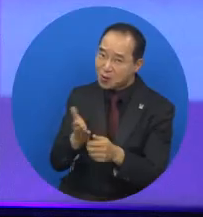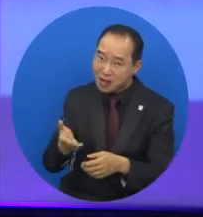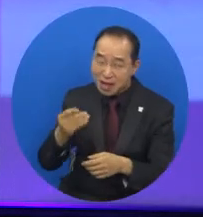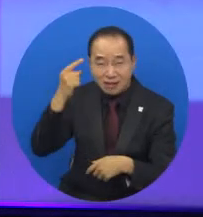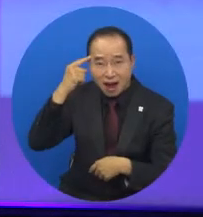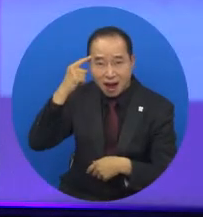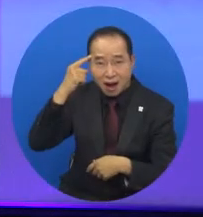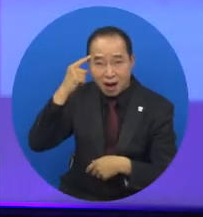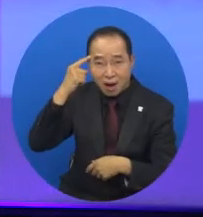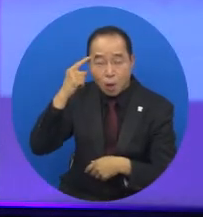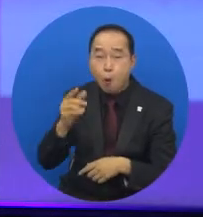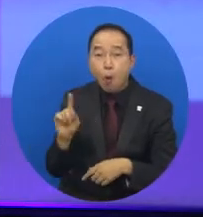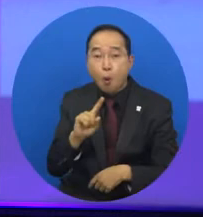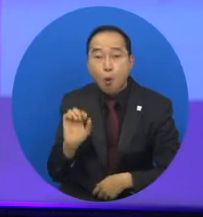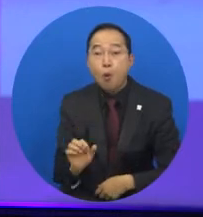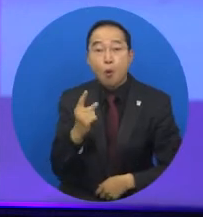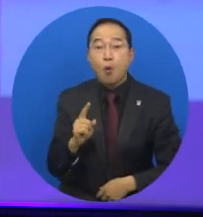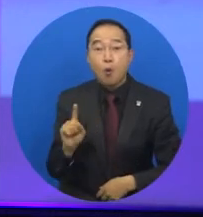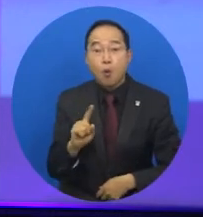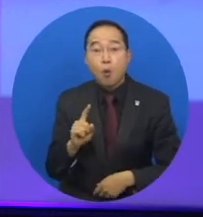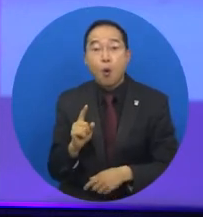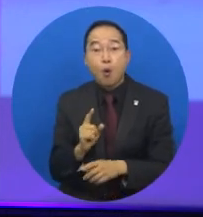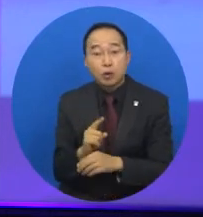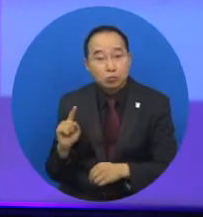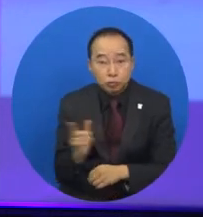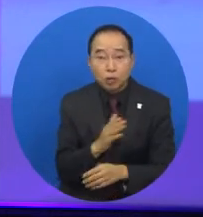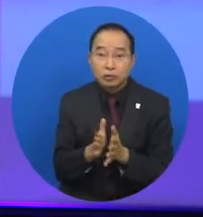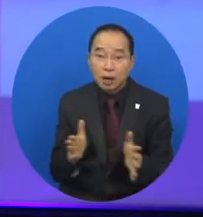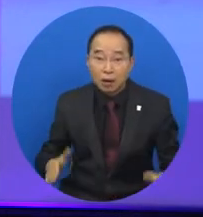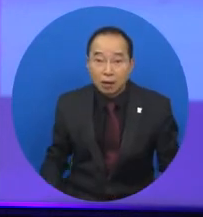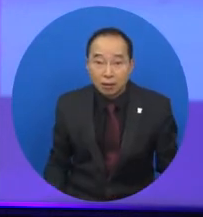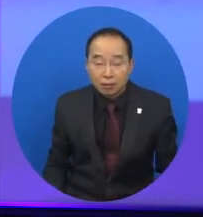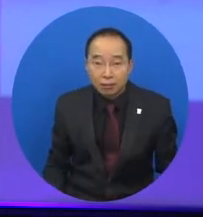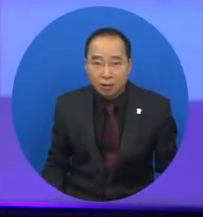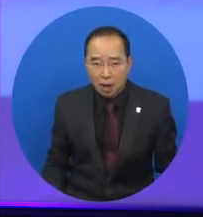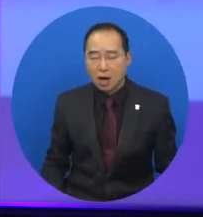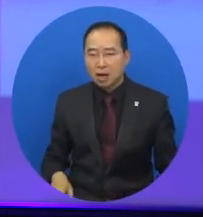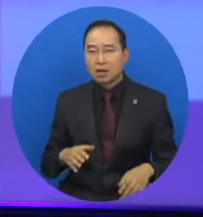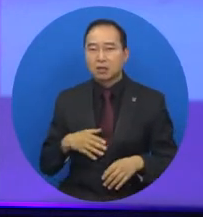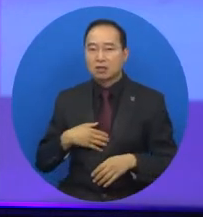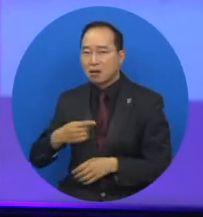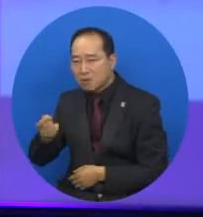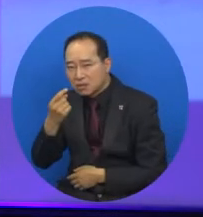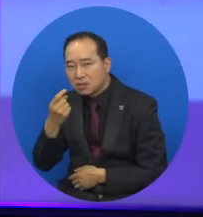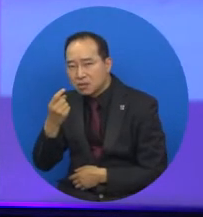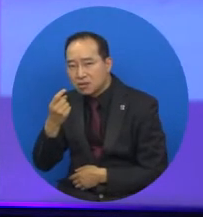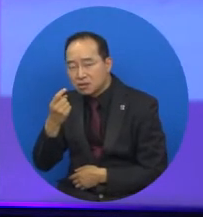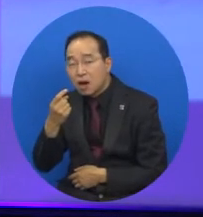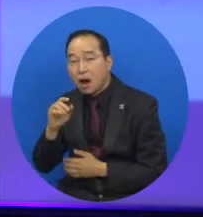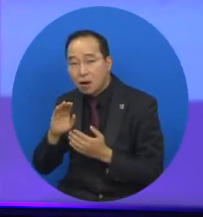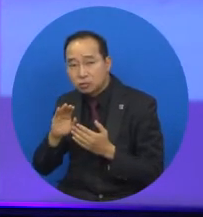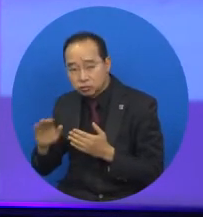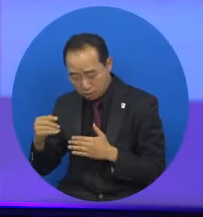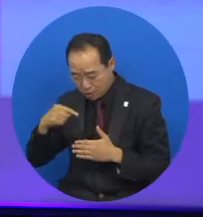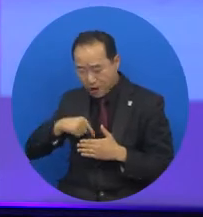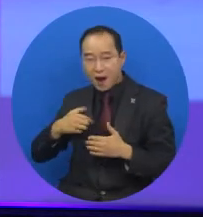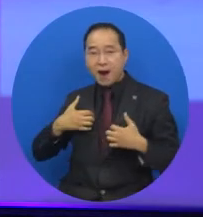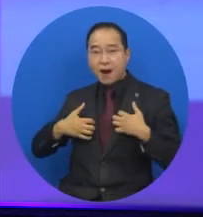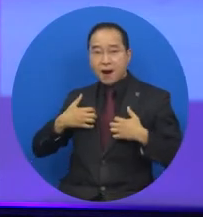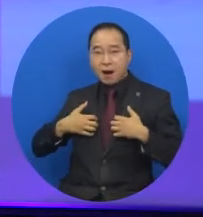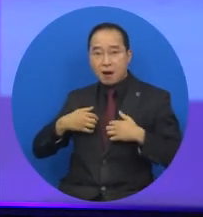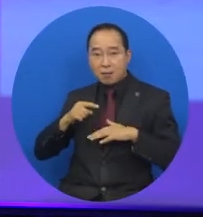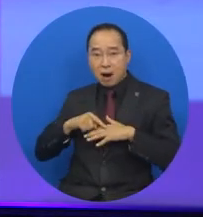건가요? 아, 그거는 저절로 따라오는 보너스 같은 거였어요. 내가 이렇게 좋고,